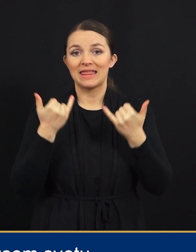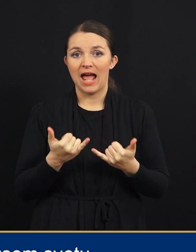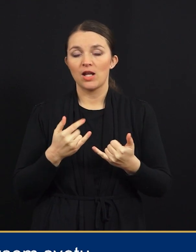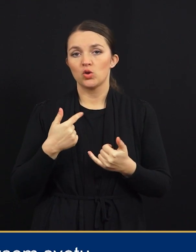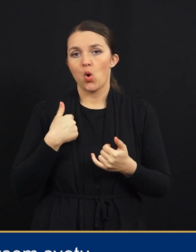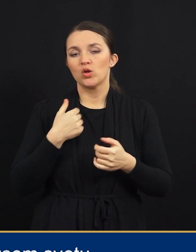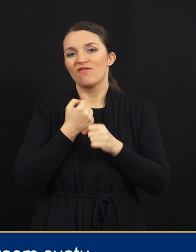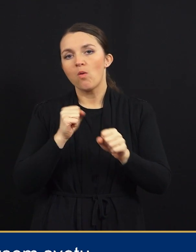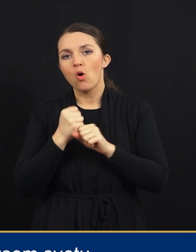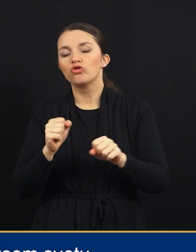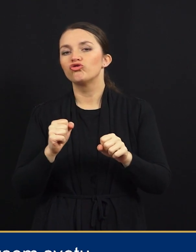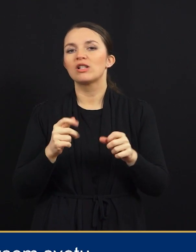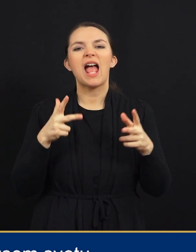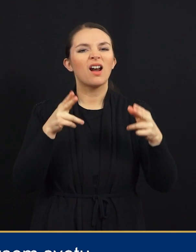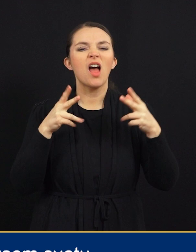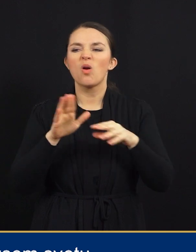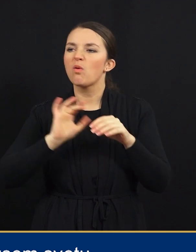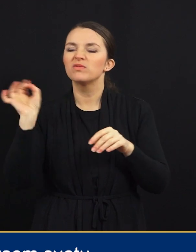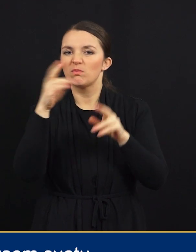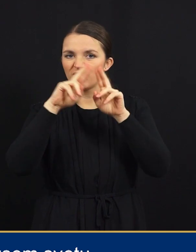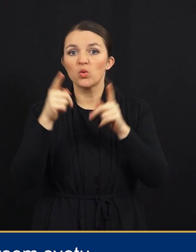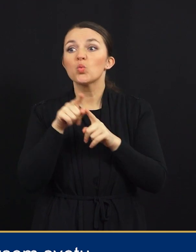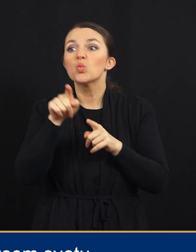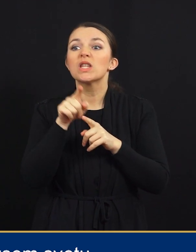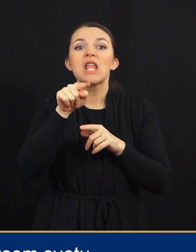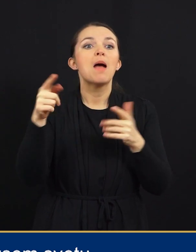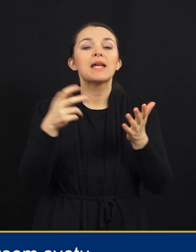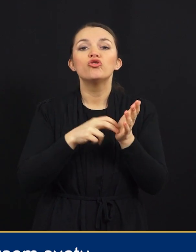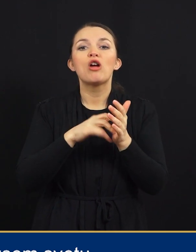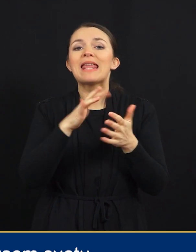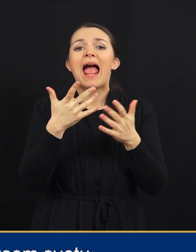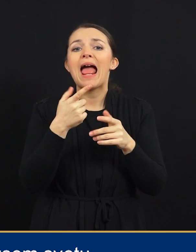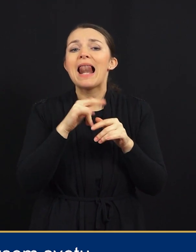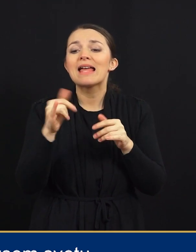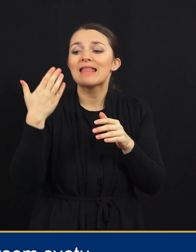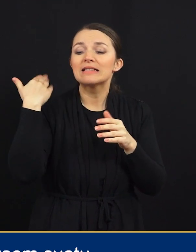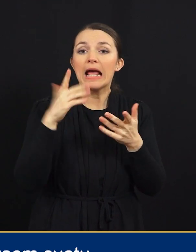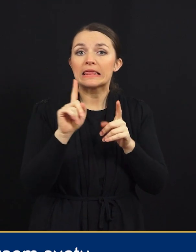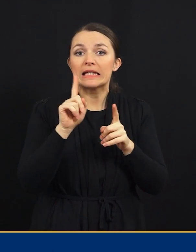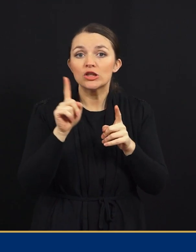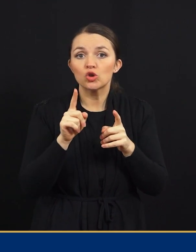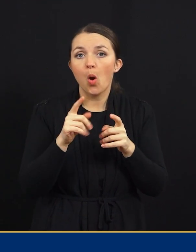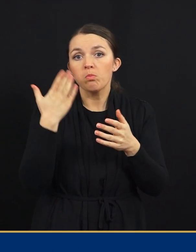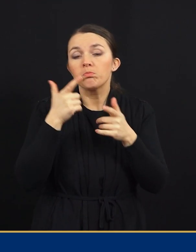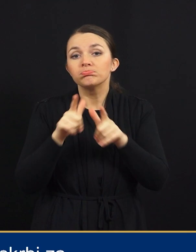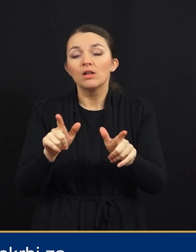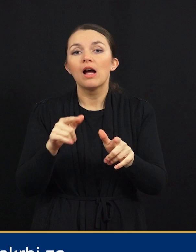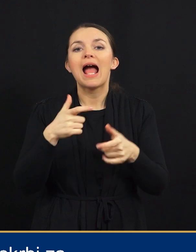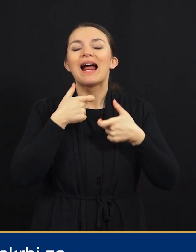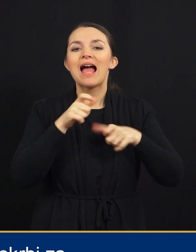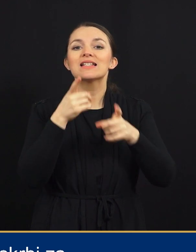Danes, ko se svoboščine kratijo po vsem svetu, tudi tam, kjer se še nekaj let nazaj niso, je